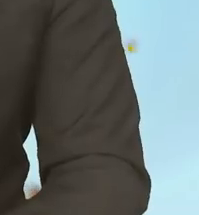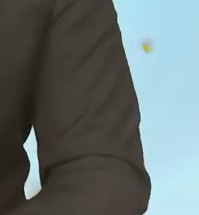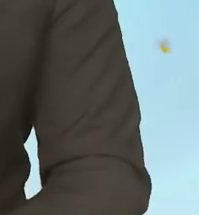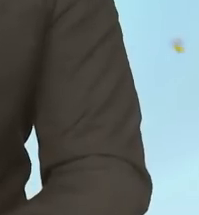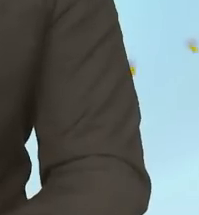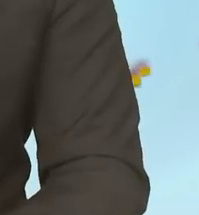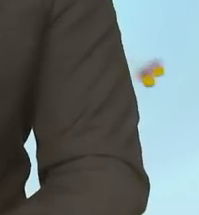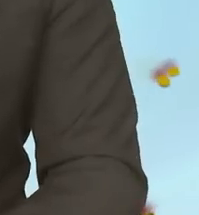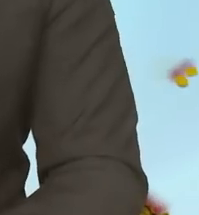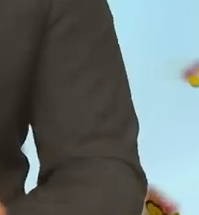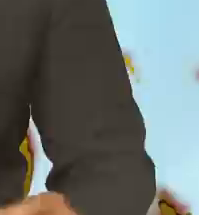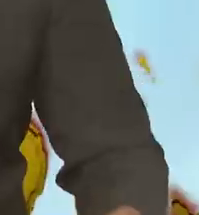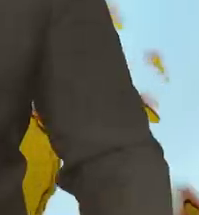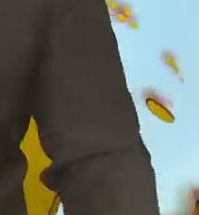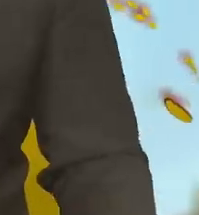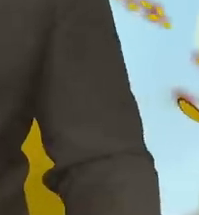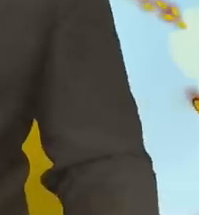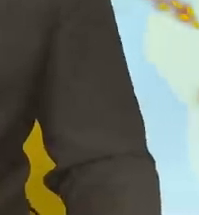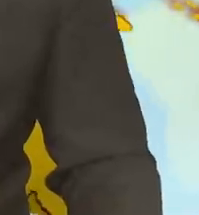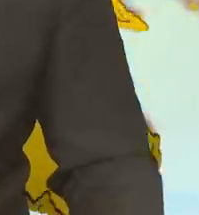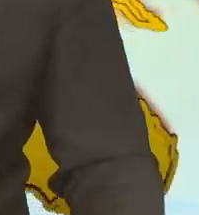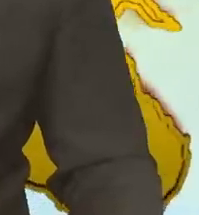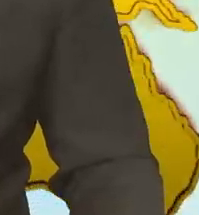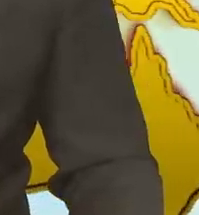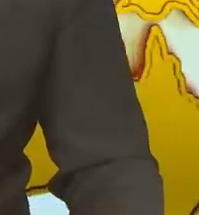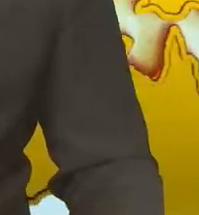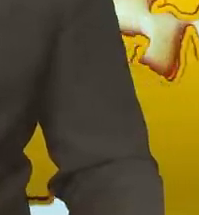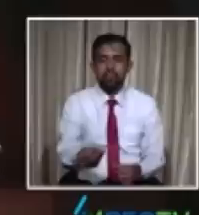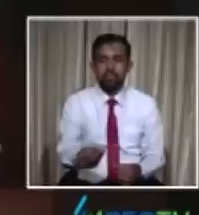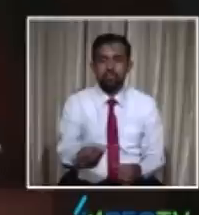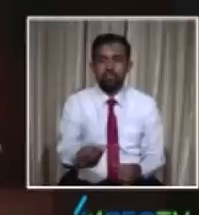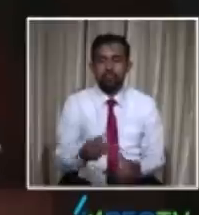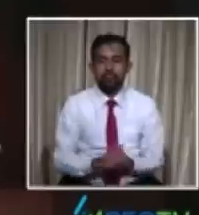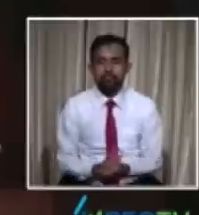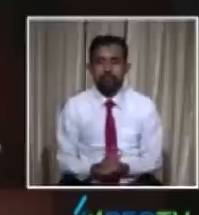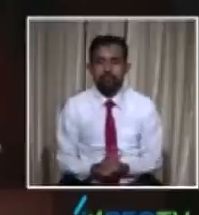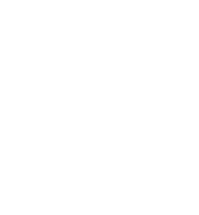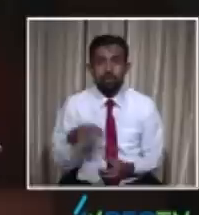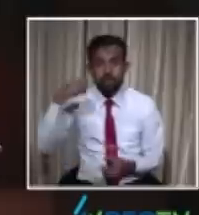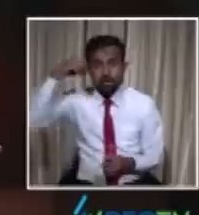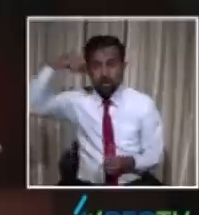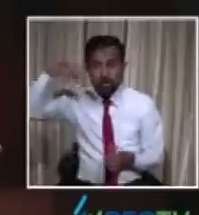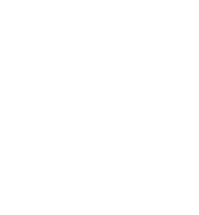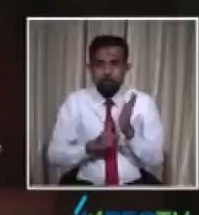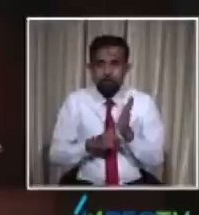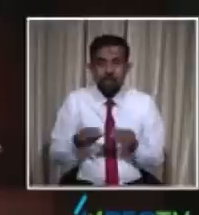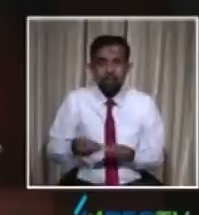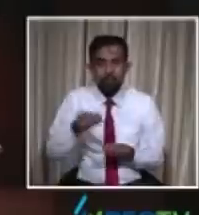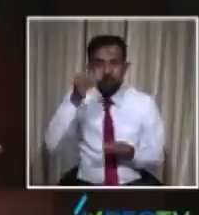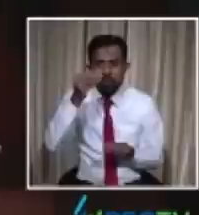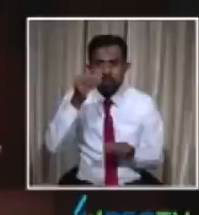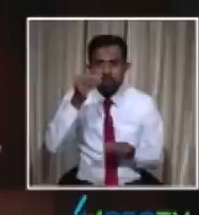ප්‍රථමයෙන් අවධානය දේශීය පුවත් වෙත මේයේ දින පාර්ලිමේන්තුවේදී පළවූ අදහස් මේ විදුලි බිල වැඩි කිරීම